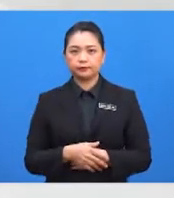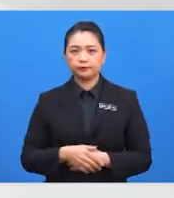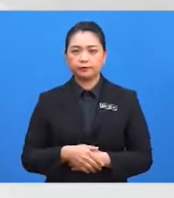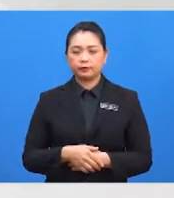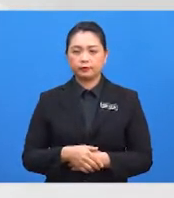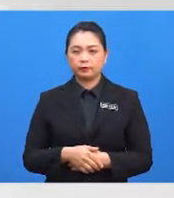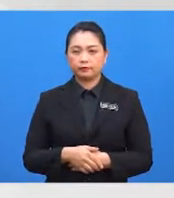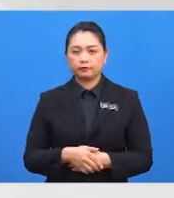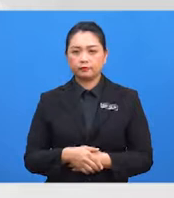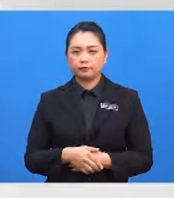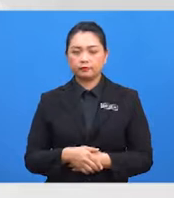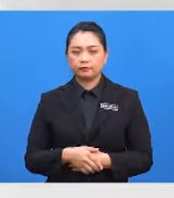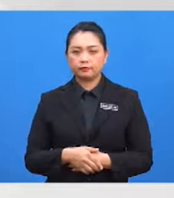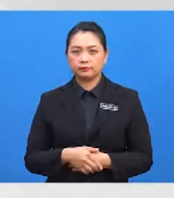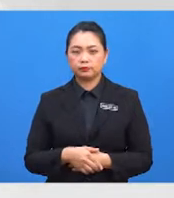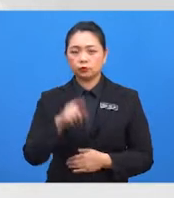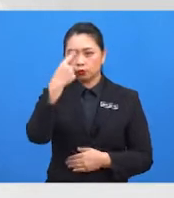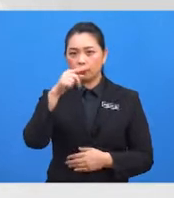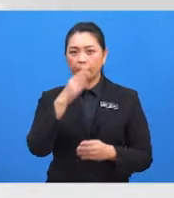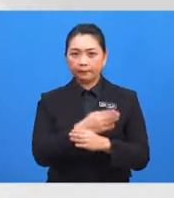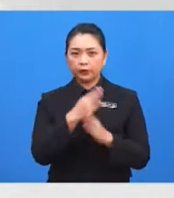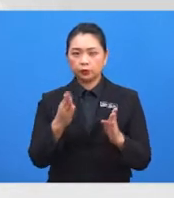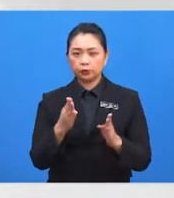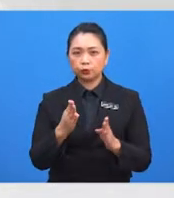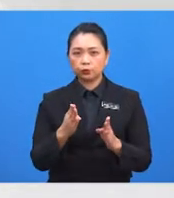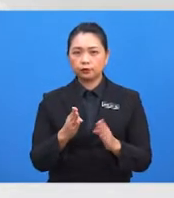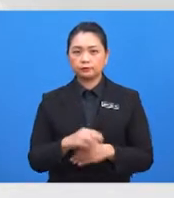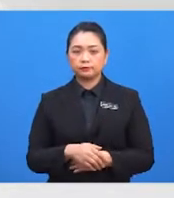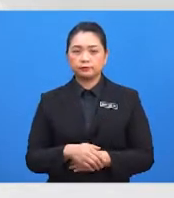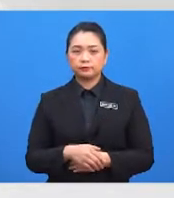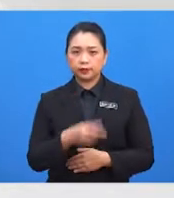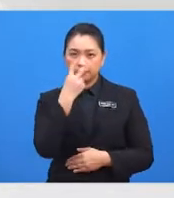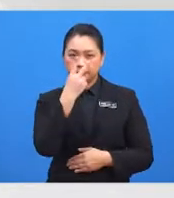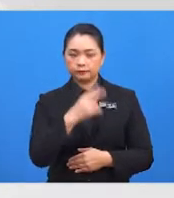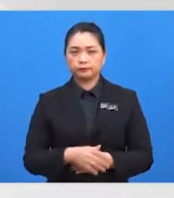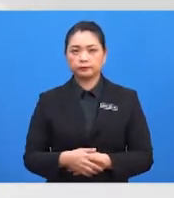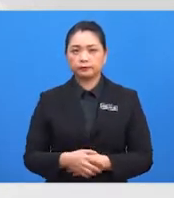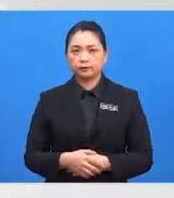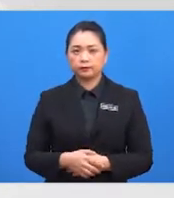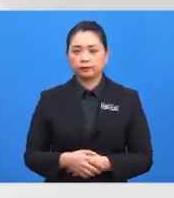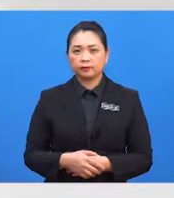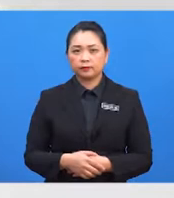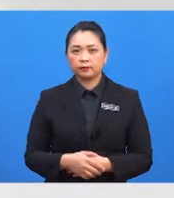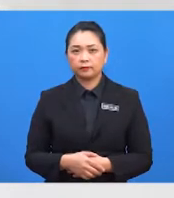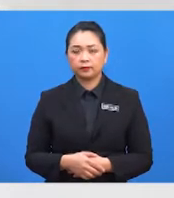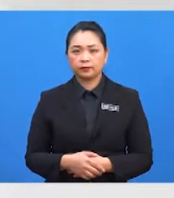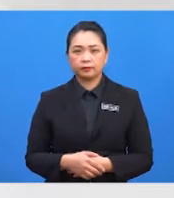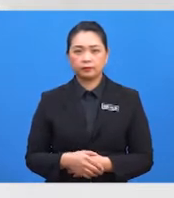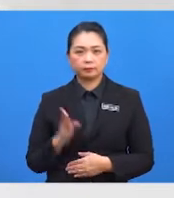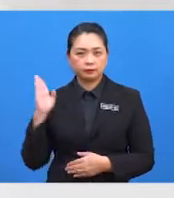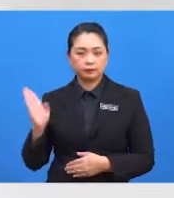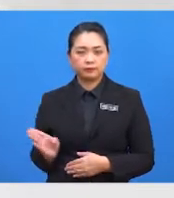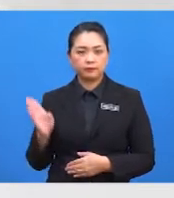dan memuatkan imej untuk membentuk komposisi yang konseptual. Okey, yang ketiga,